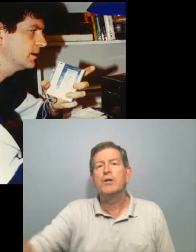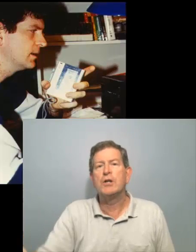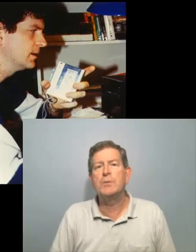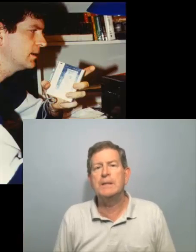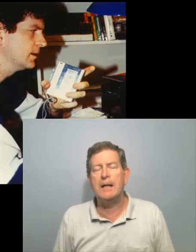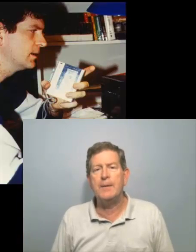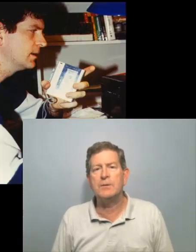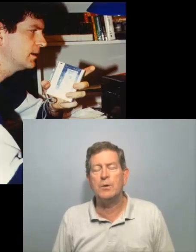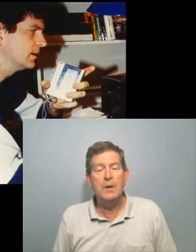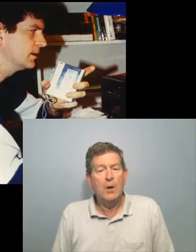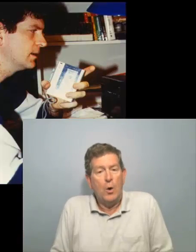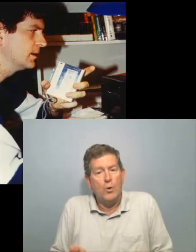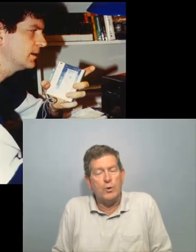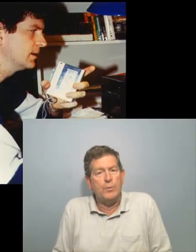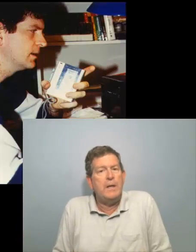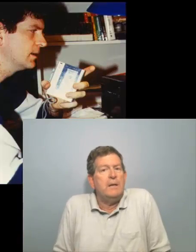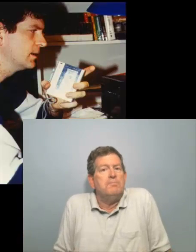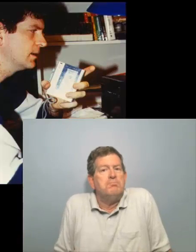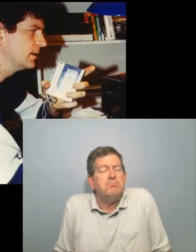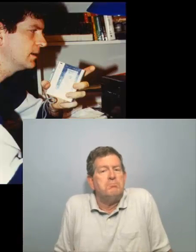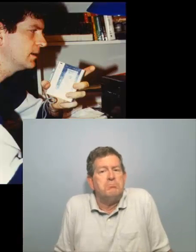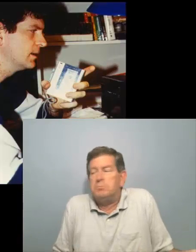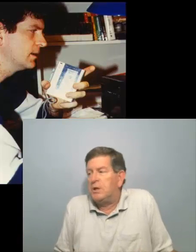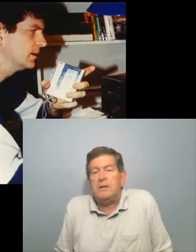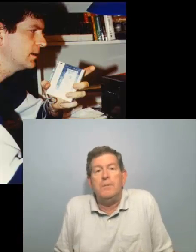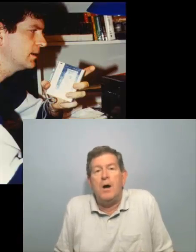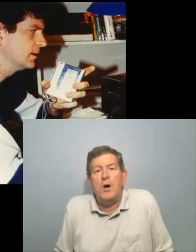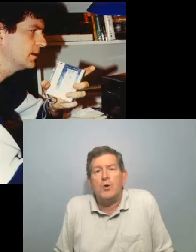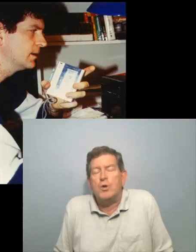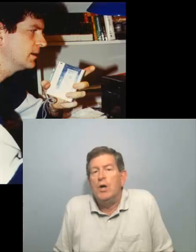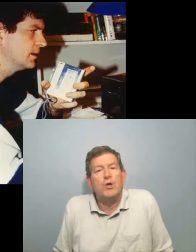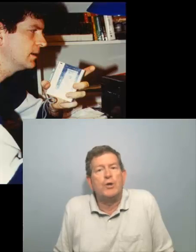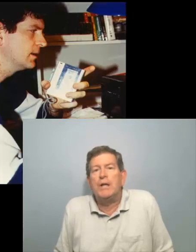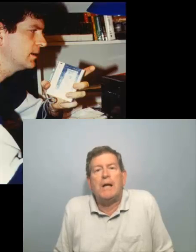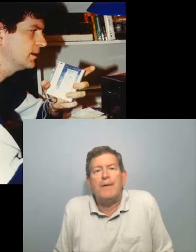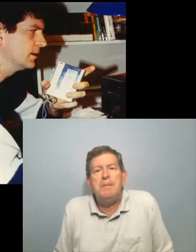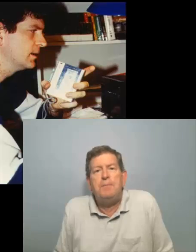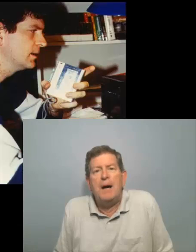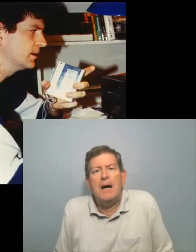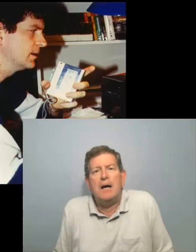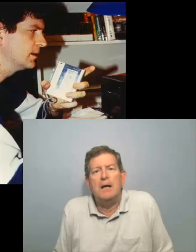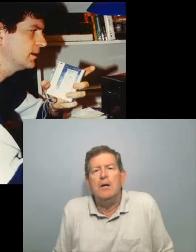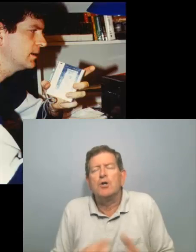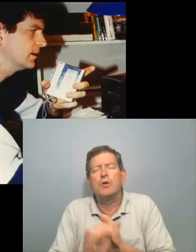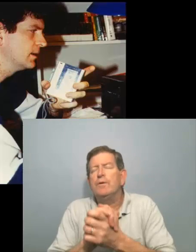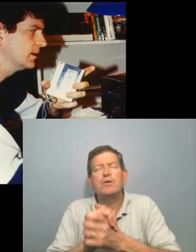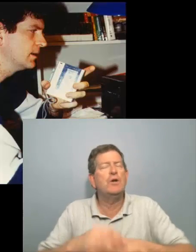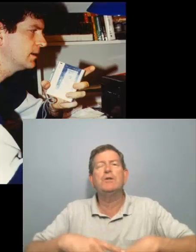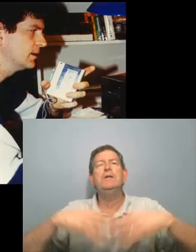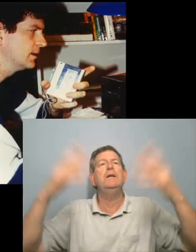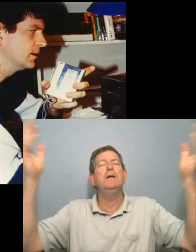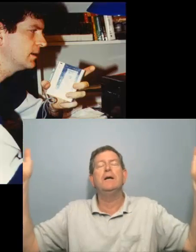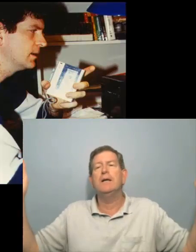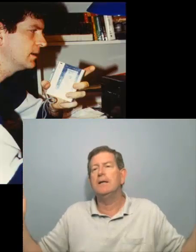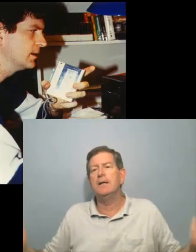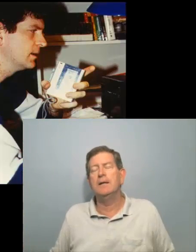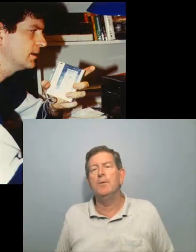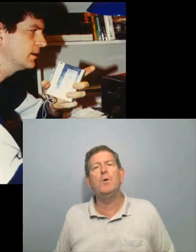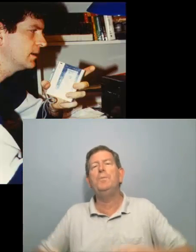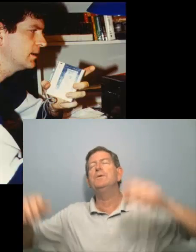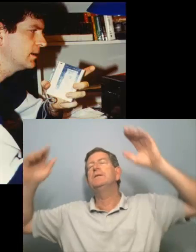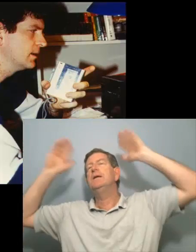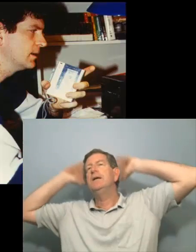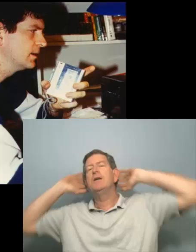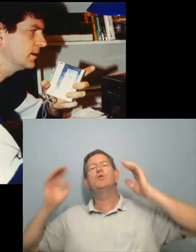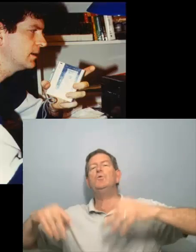jour. Je suis à la maison. Aujourd'hui, c'est dimanche, je ne travaille pas, je veux sortir et